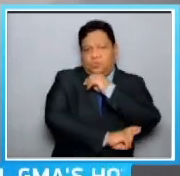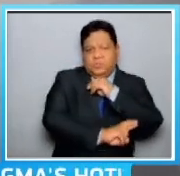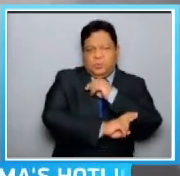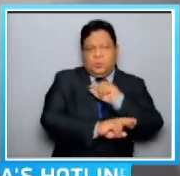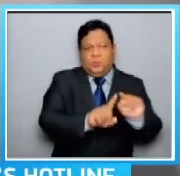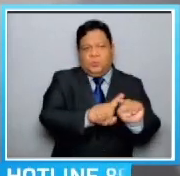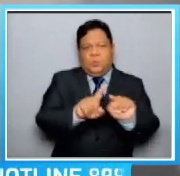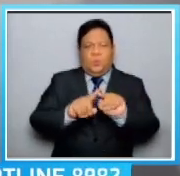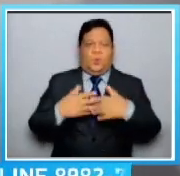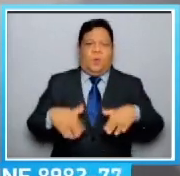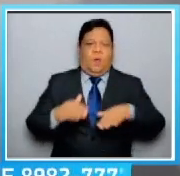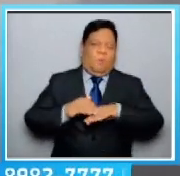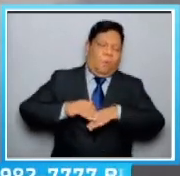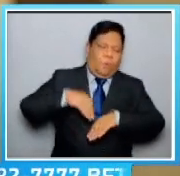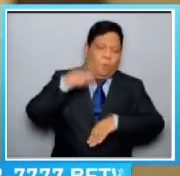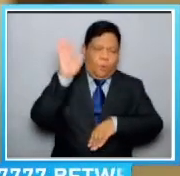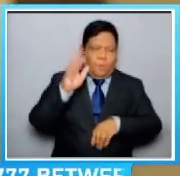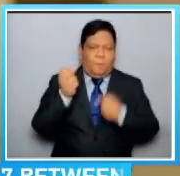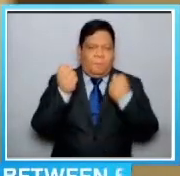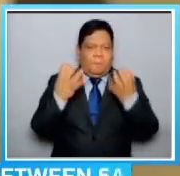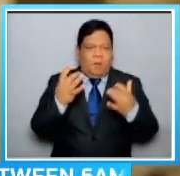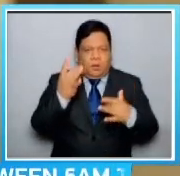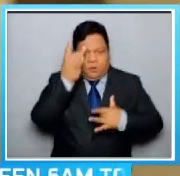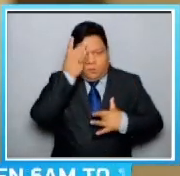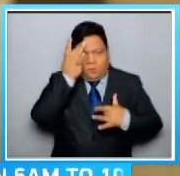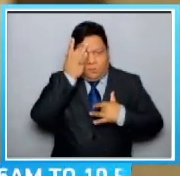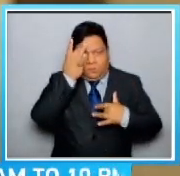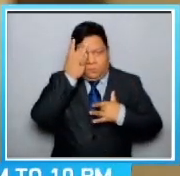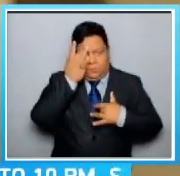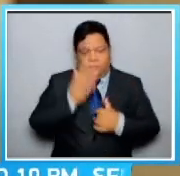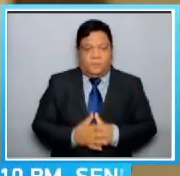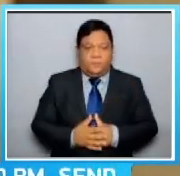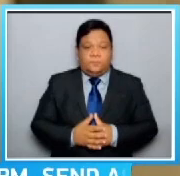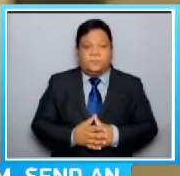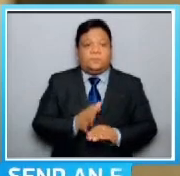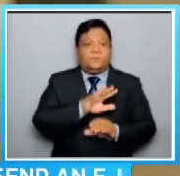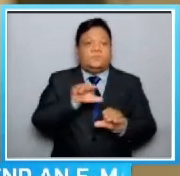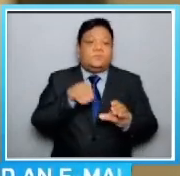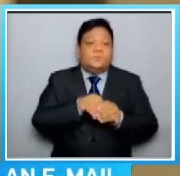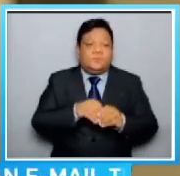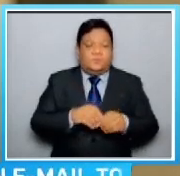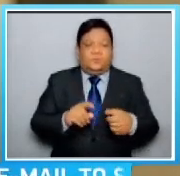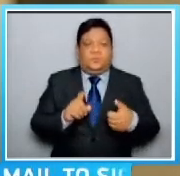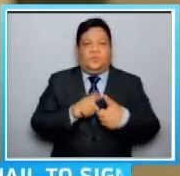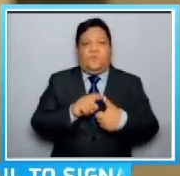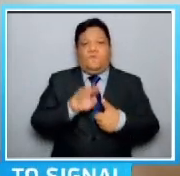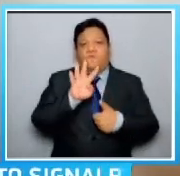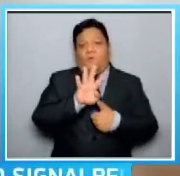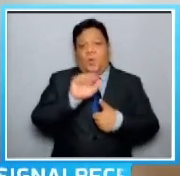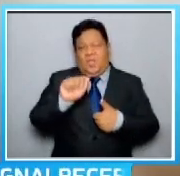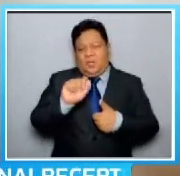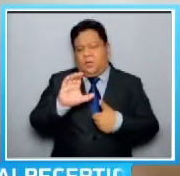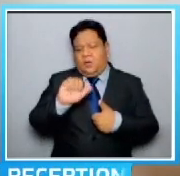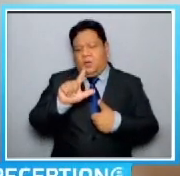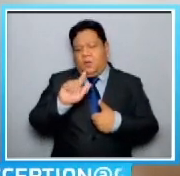ng 4 na linggo. Kabilang po dito ang Region 4A o Calabarzon na